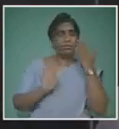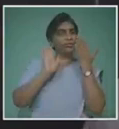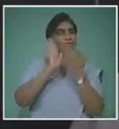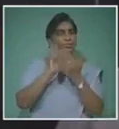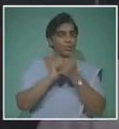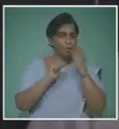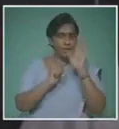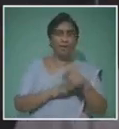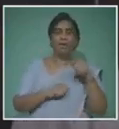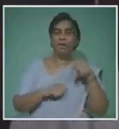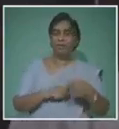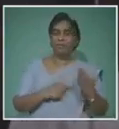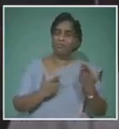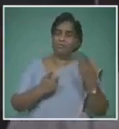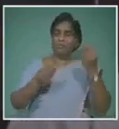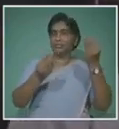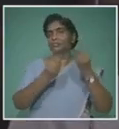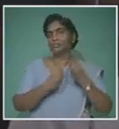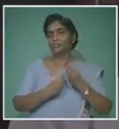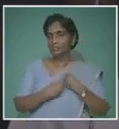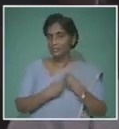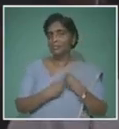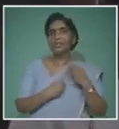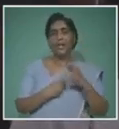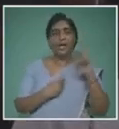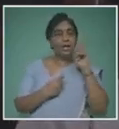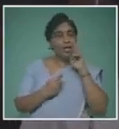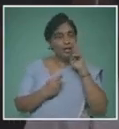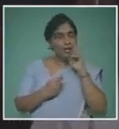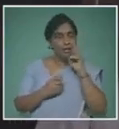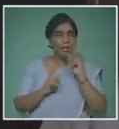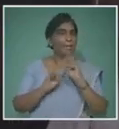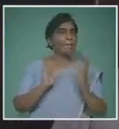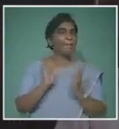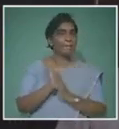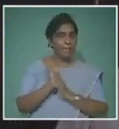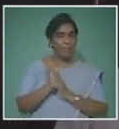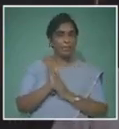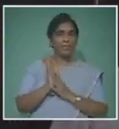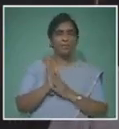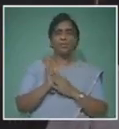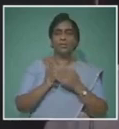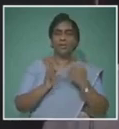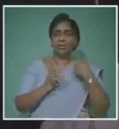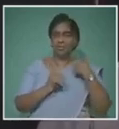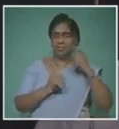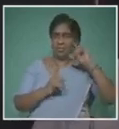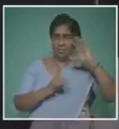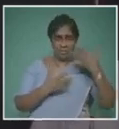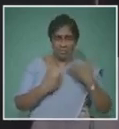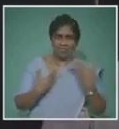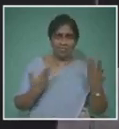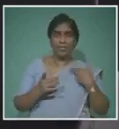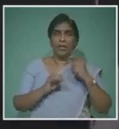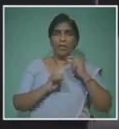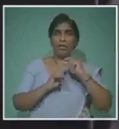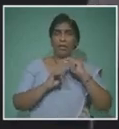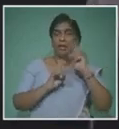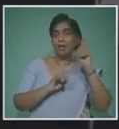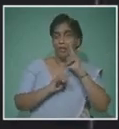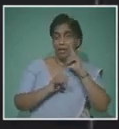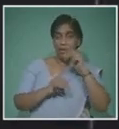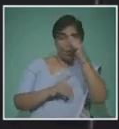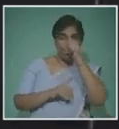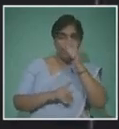අය. නමුත් දෛවයේ සරදම කියලා කියන්නේ රනිල් වික්‍රමසිංහව අගමැති කරන්න අපිට මොලේ අමාරුවක් නැහැ කියපු කට්ටිය, රනිල් වික්‍රමසිංහ මහත්මයාට